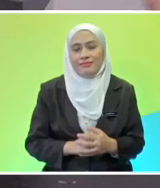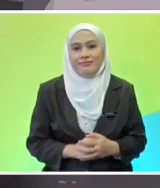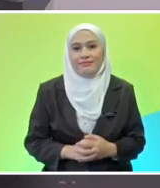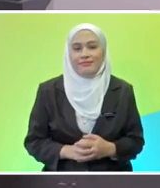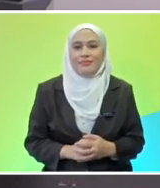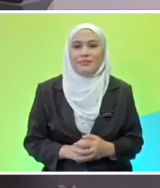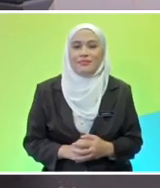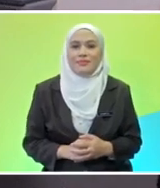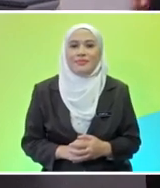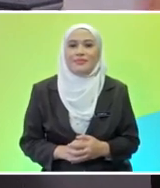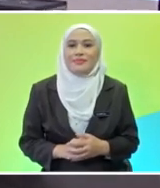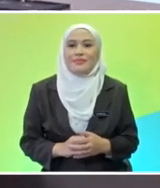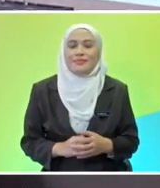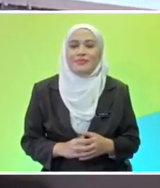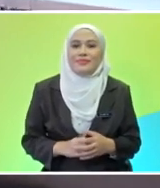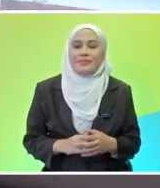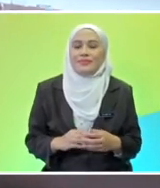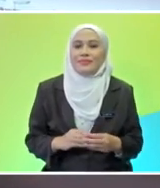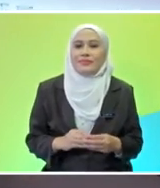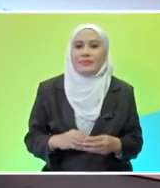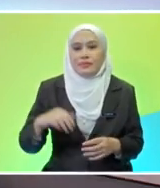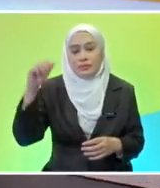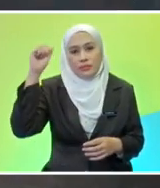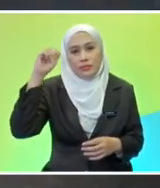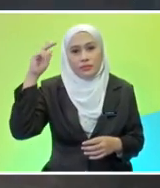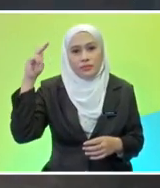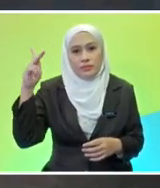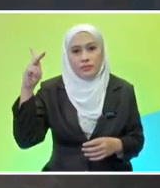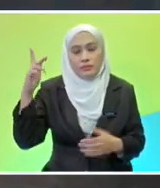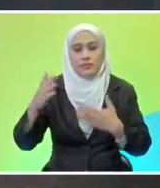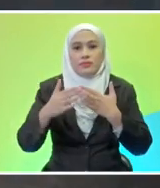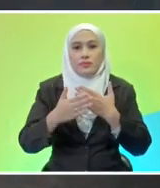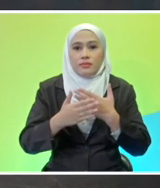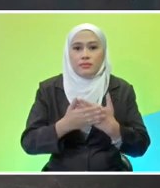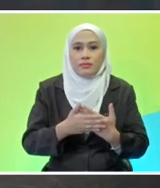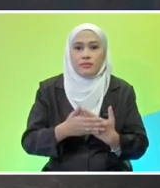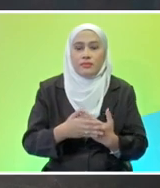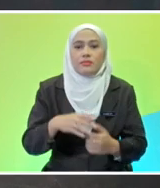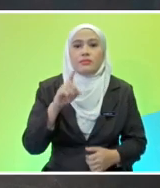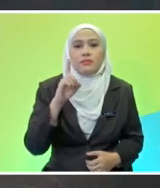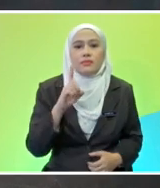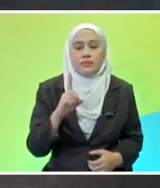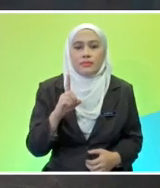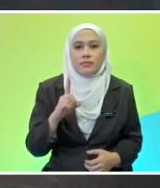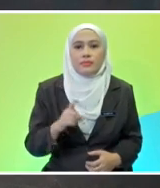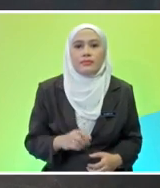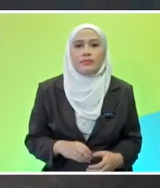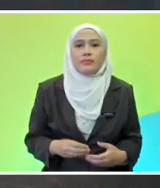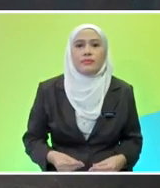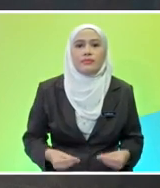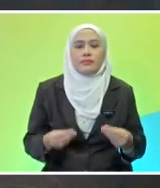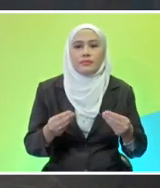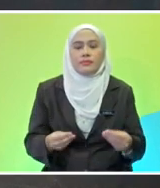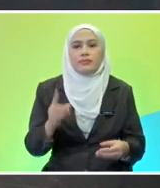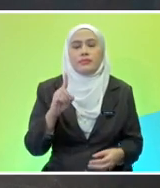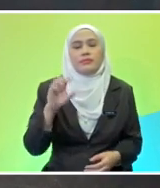adil. Okey, jadi Akmal dia dah sampai dulu. Jadi kita bagi satu bintang pada